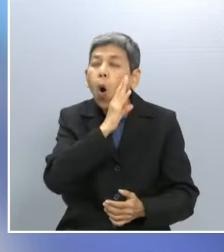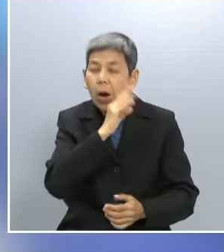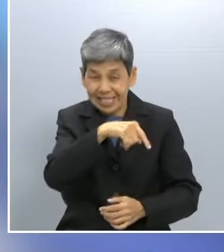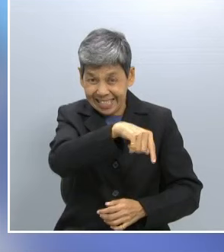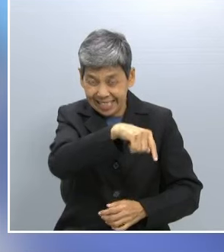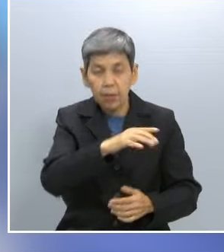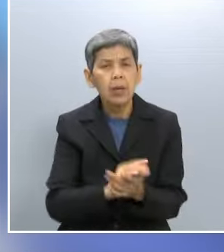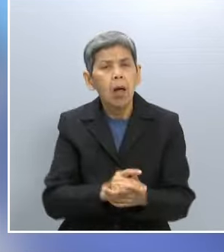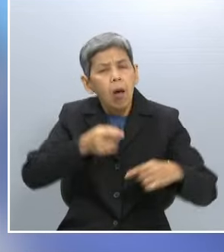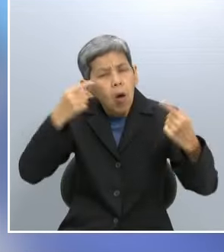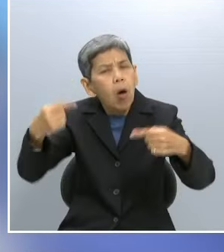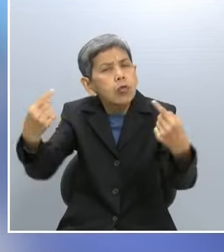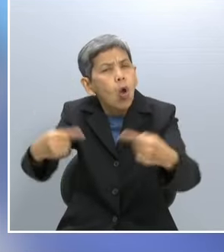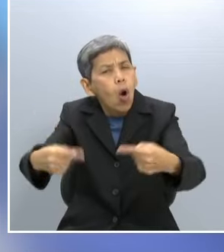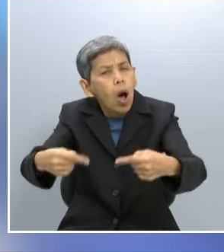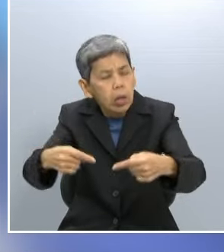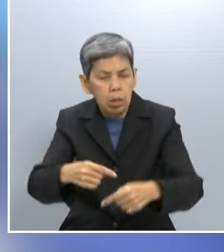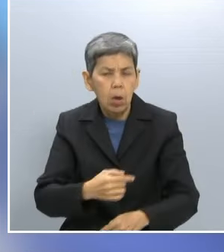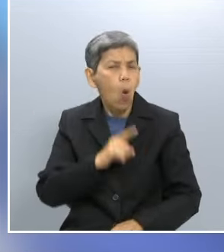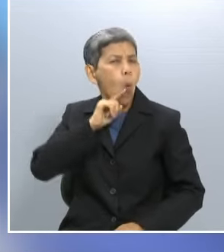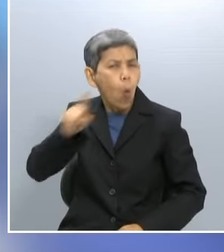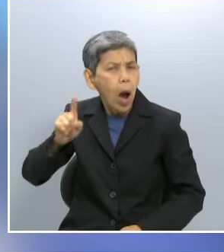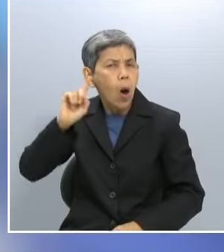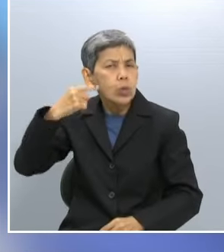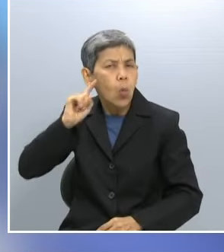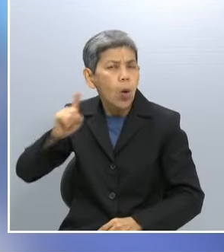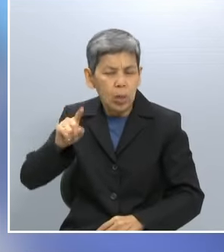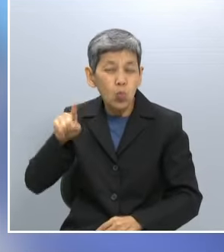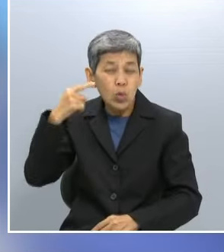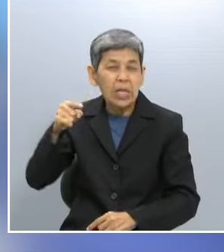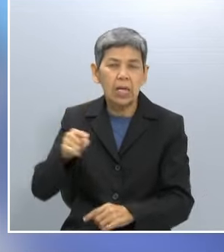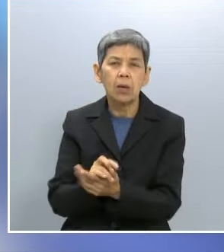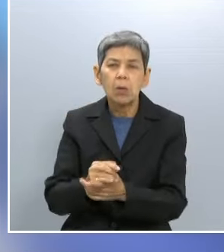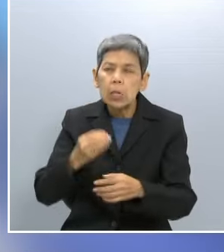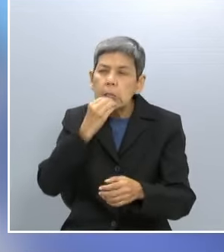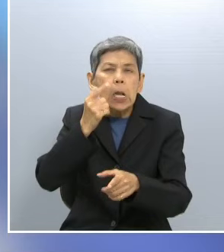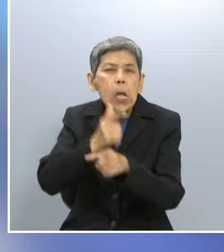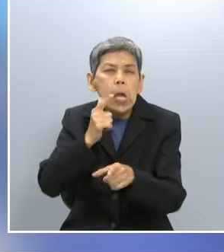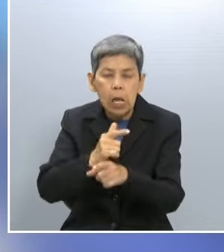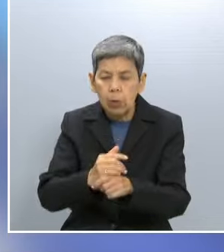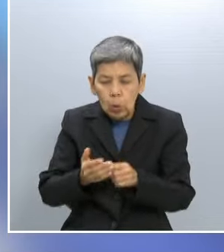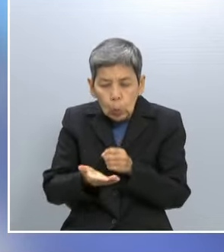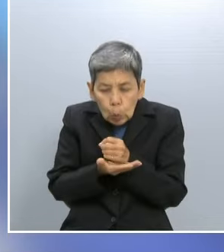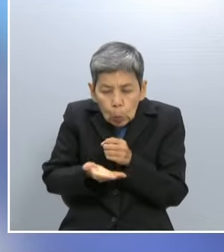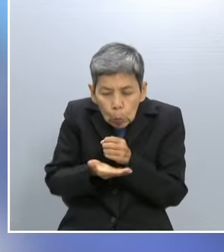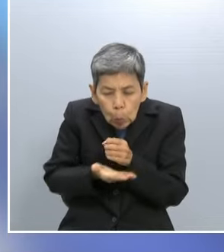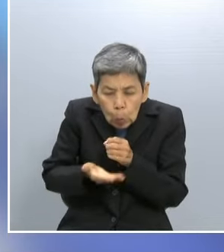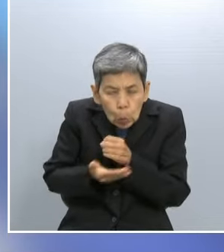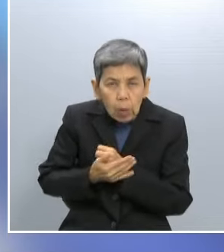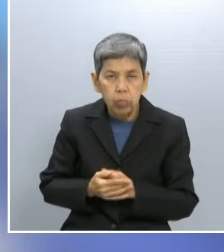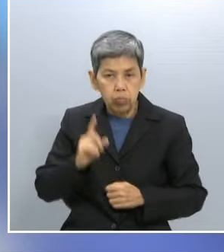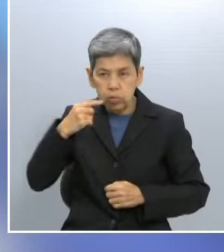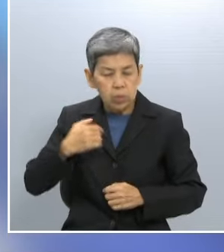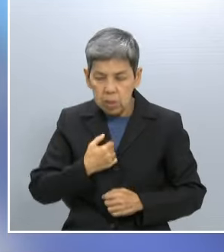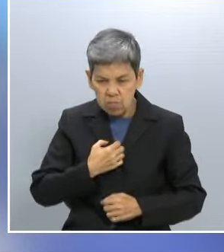าทะเลาะกันทอยด่านุ่นเพราะนุ่นเนี่ยไปกินเลี้ยงแล้วเล่นยานุ่นเถียงแ